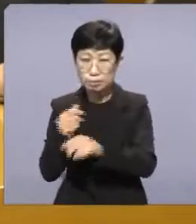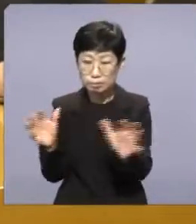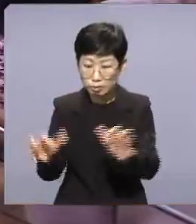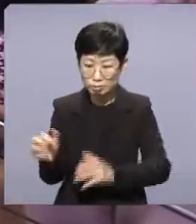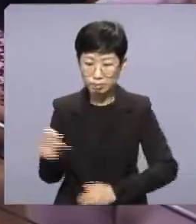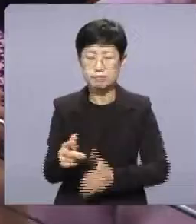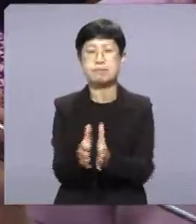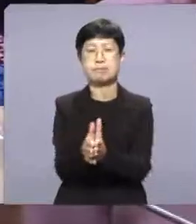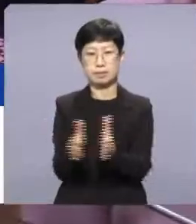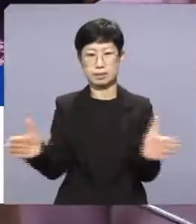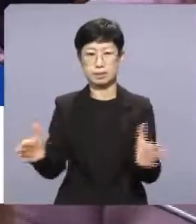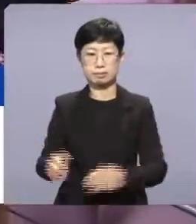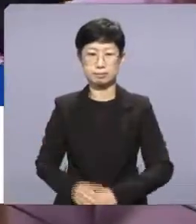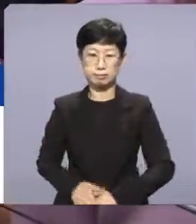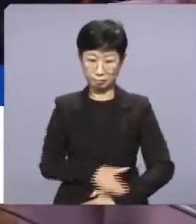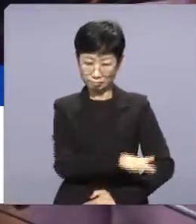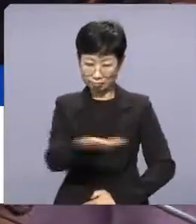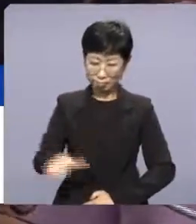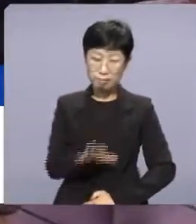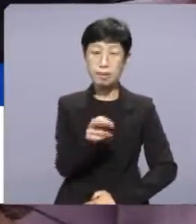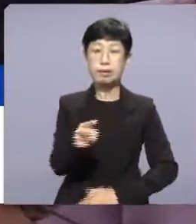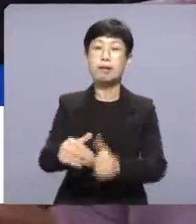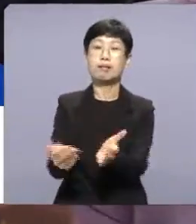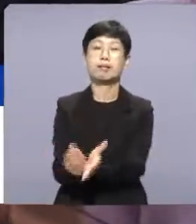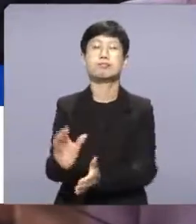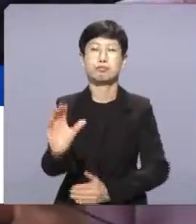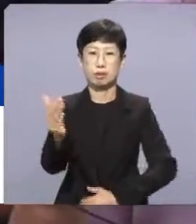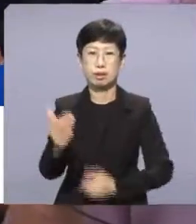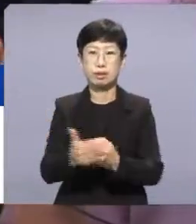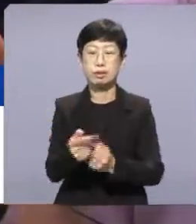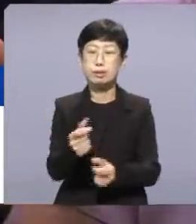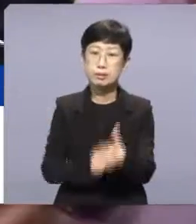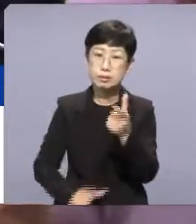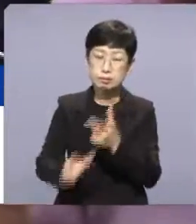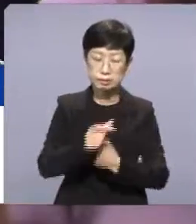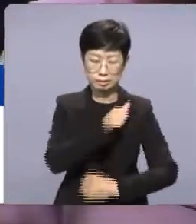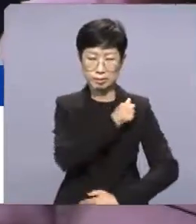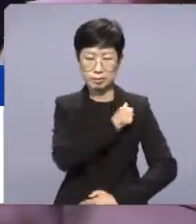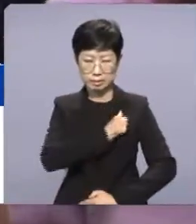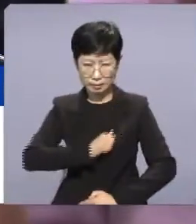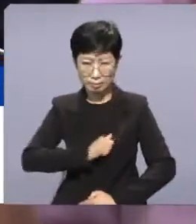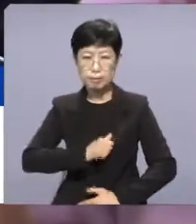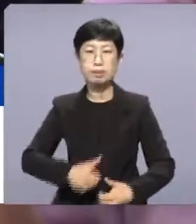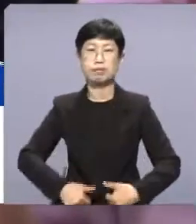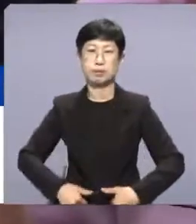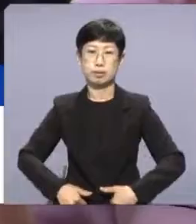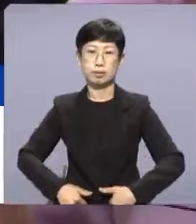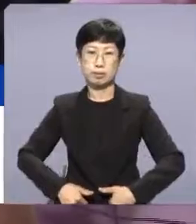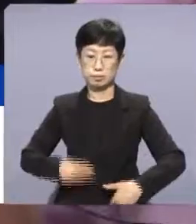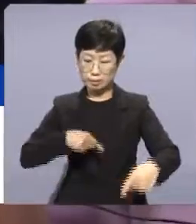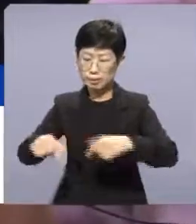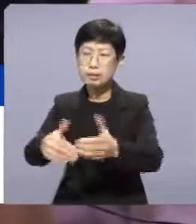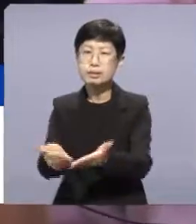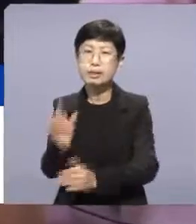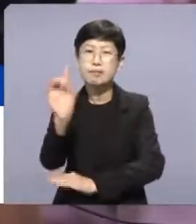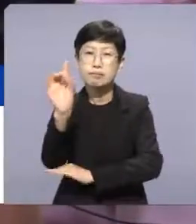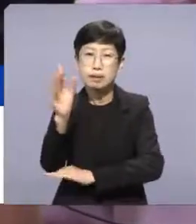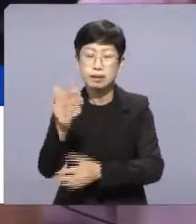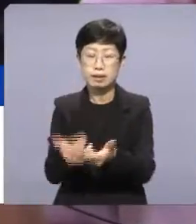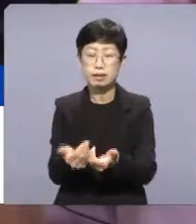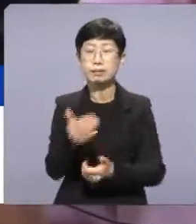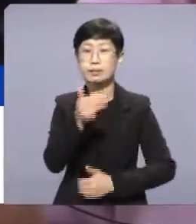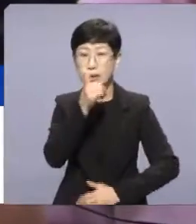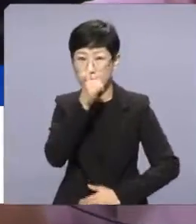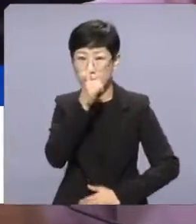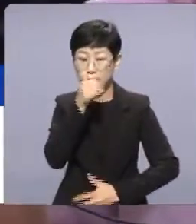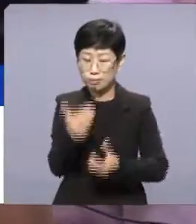이어 이제 우리가 집권 여당이 됐잖아요. 그래서 조금 더 참고 인내하고 정당이라는 게 갈등이 있고